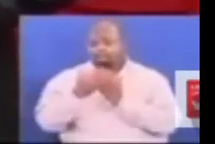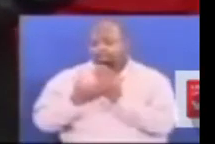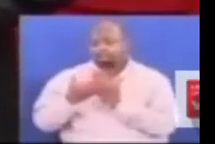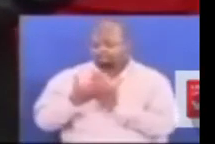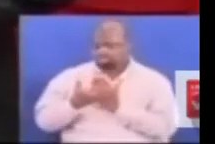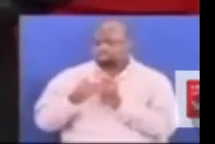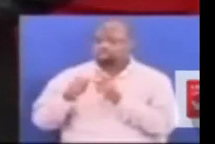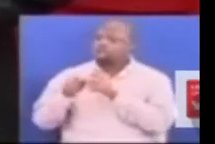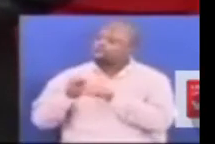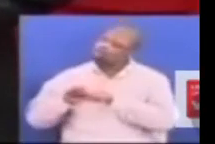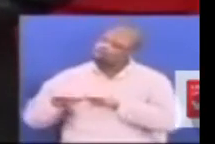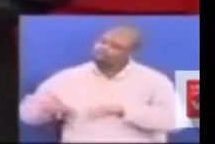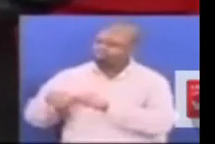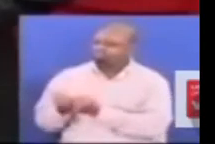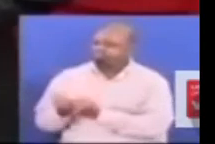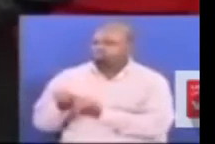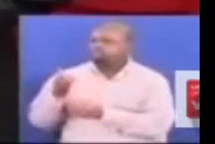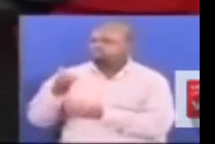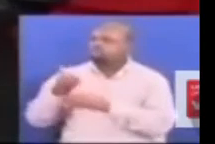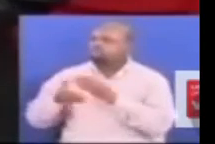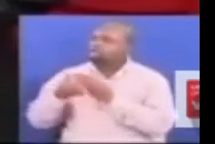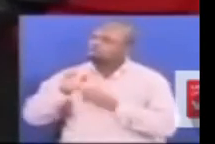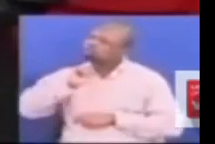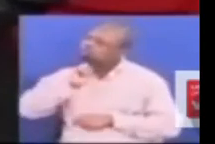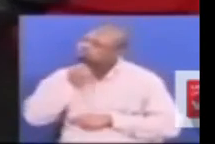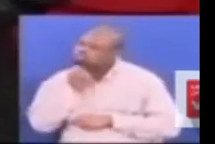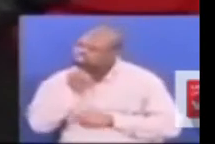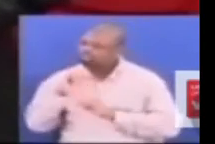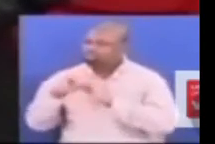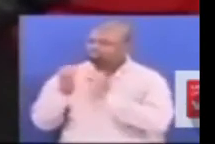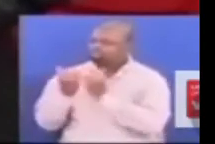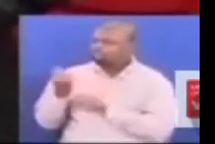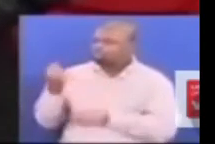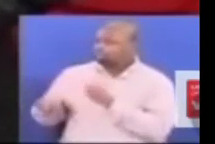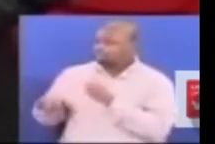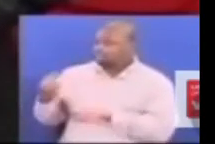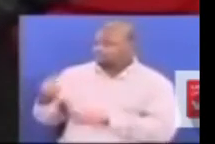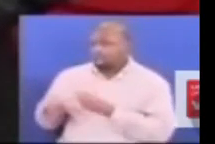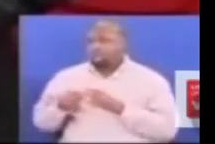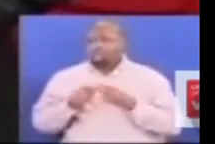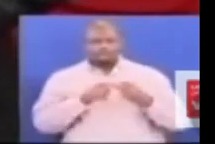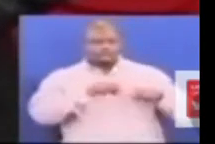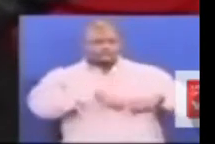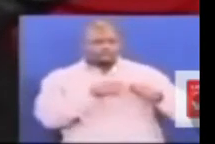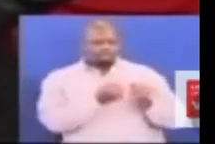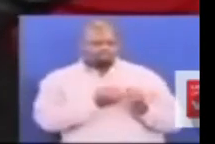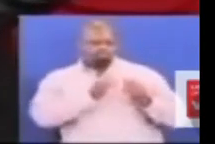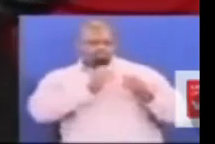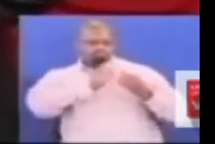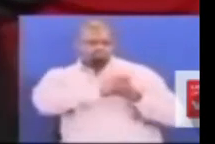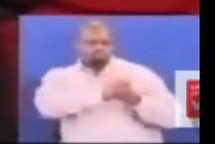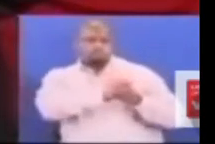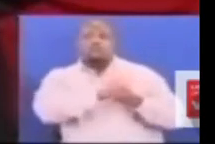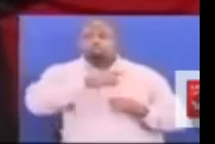yanayovunja amani na yanayojenga chuki miongoni mwa vyama vya siasa na kuharibu utengamano wetu wa